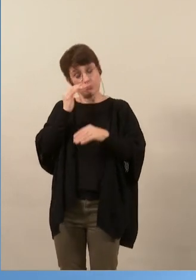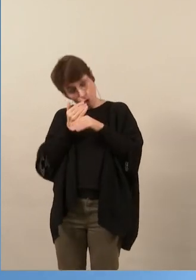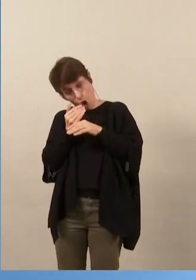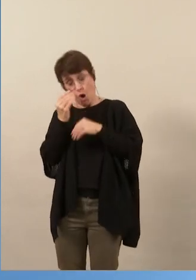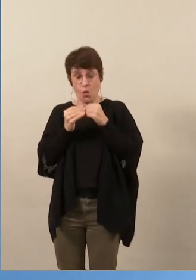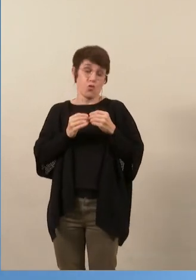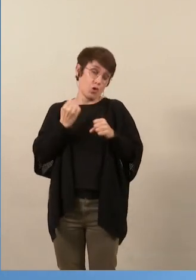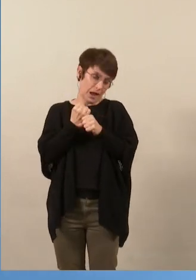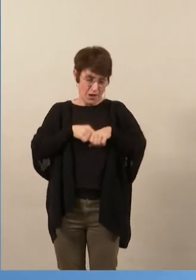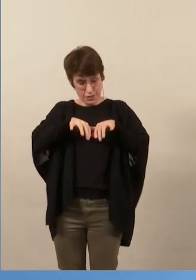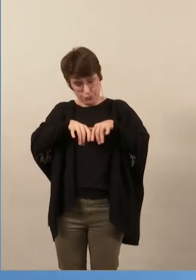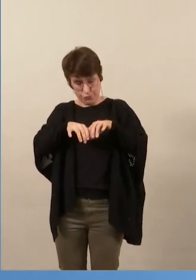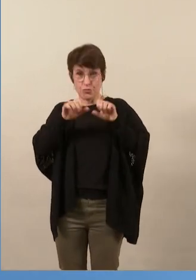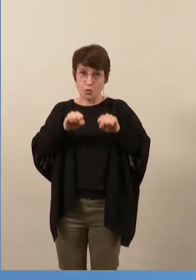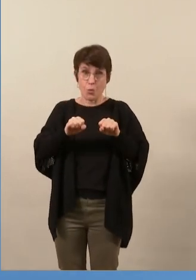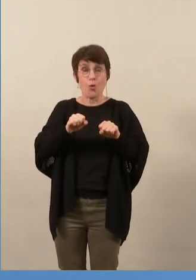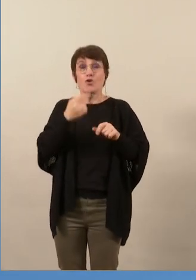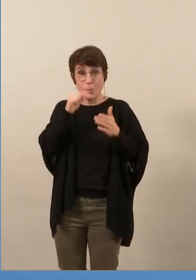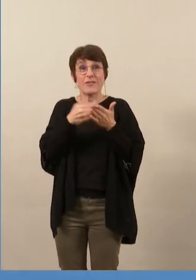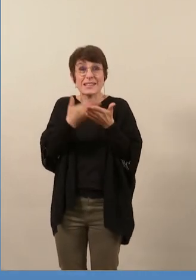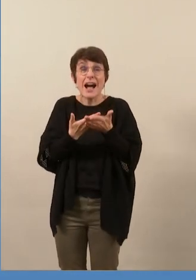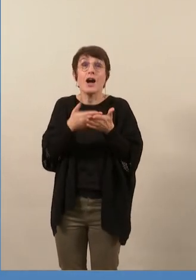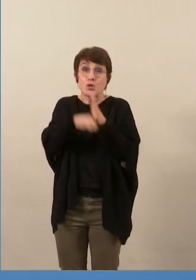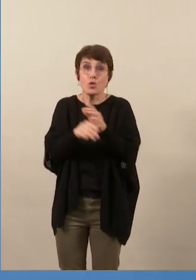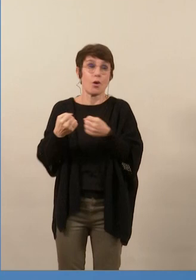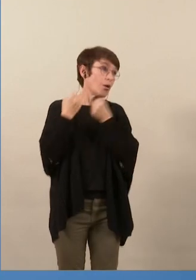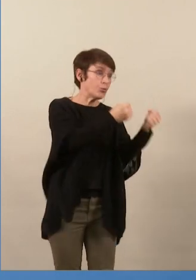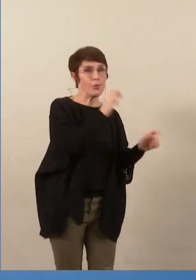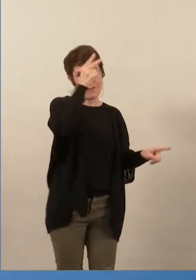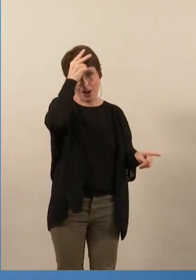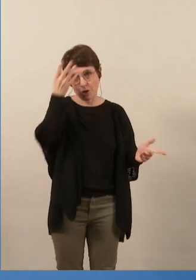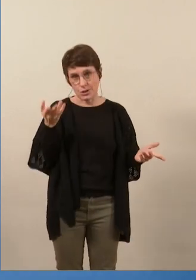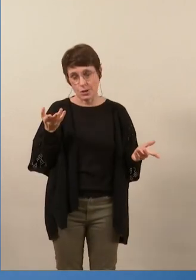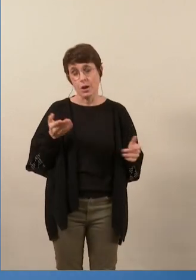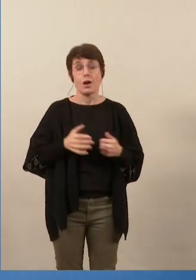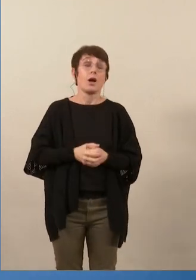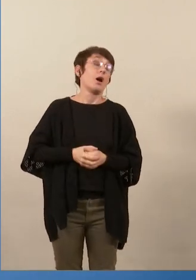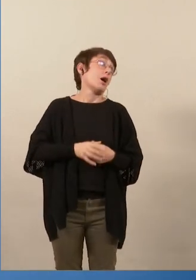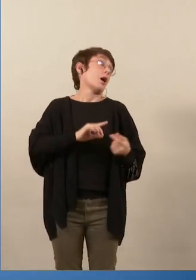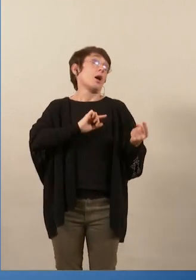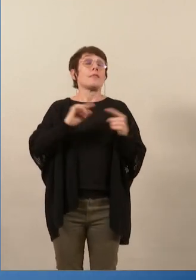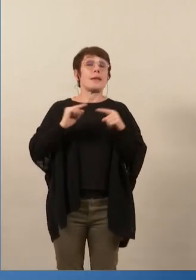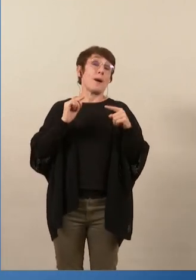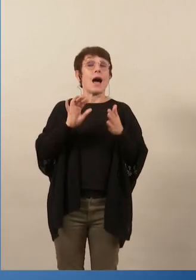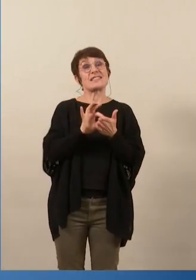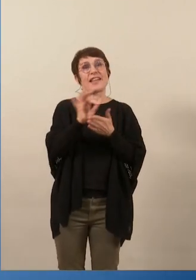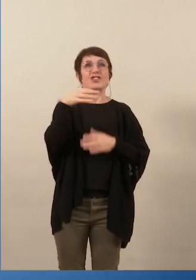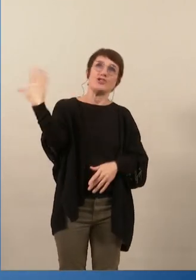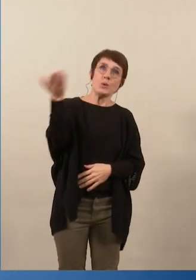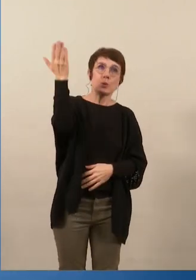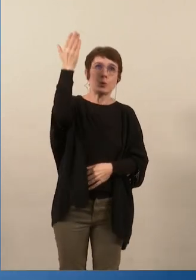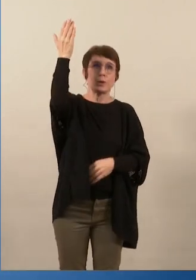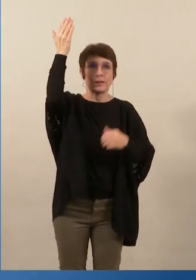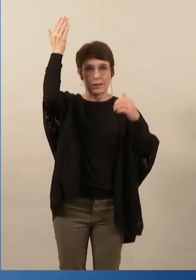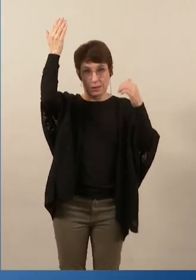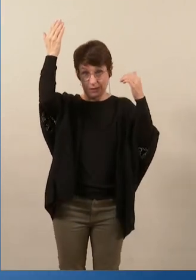d'avoir une rupture de charge à Valance sur ces considérations hautement stratégiques je je crois que nous